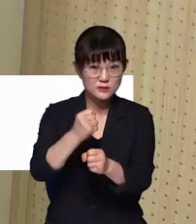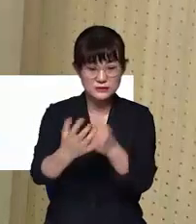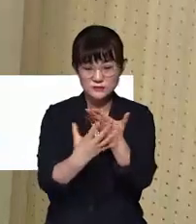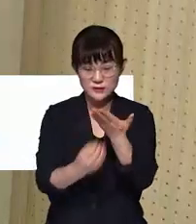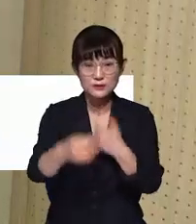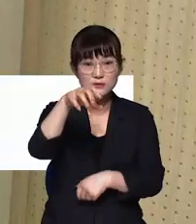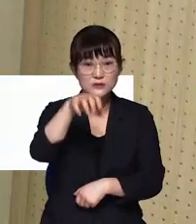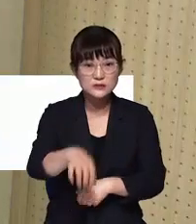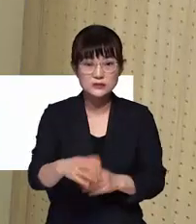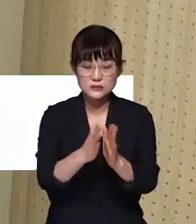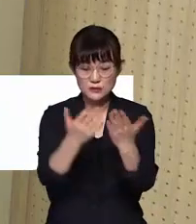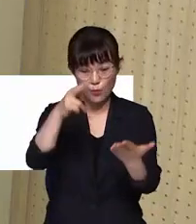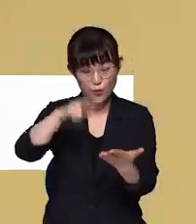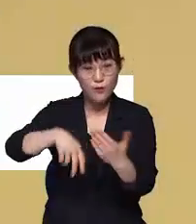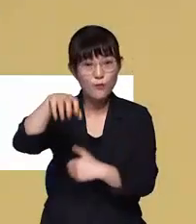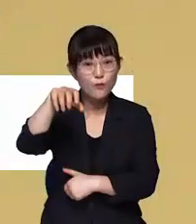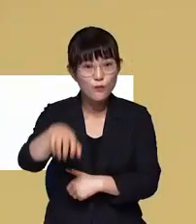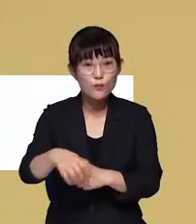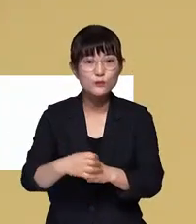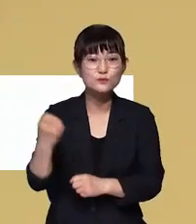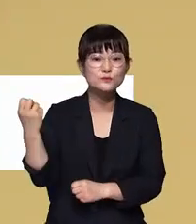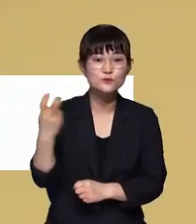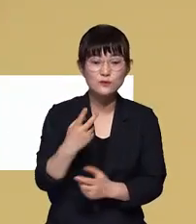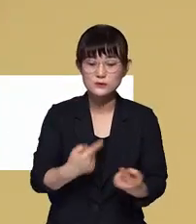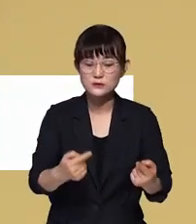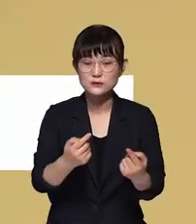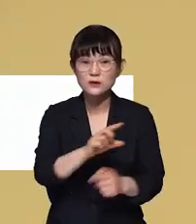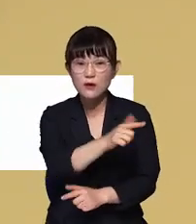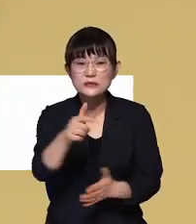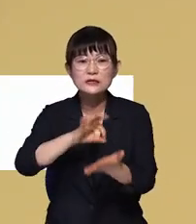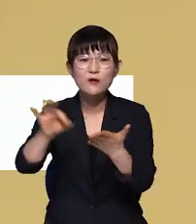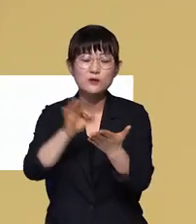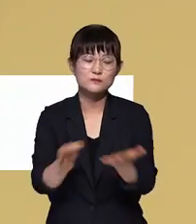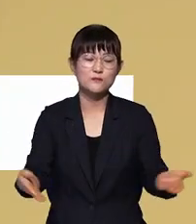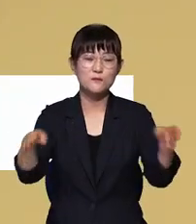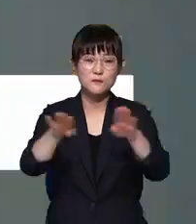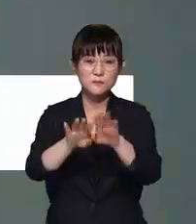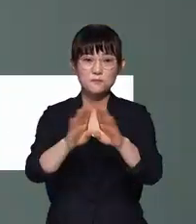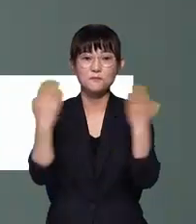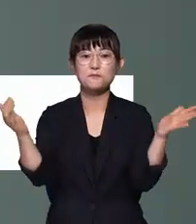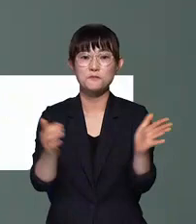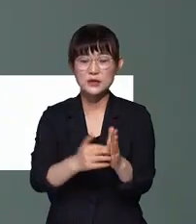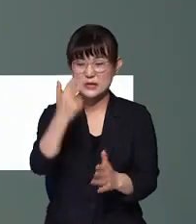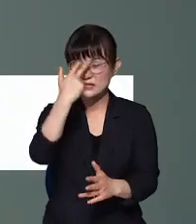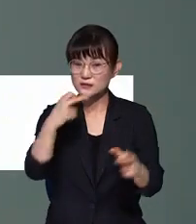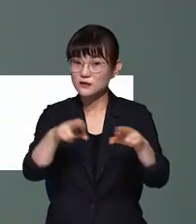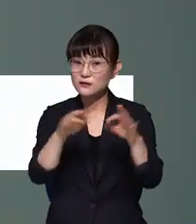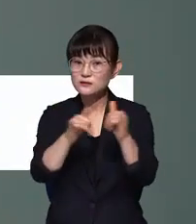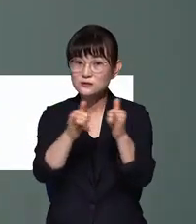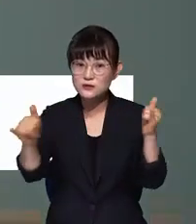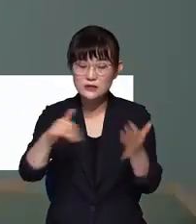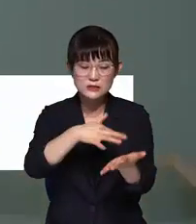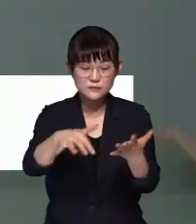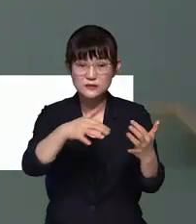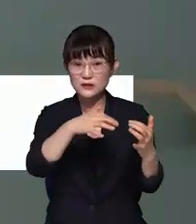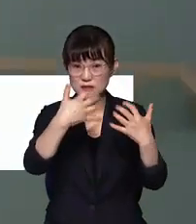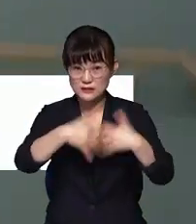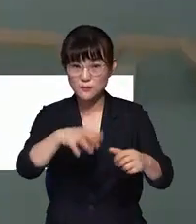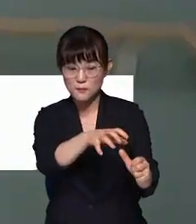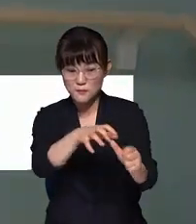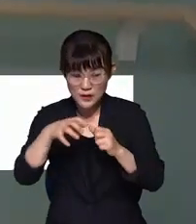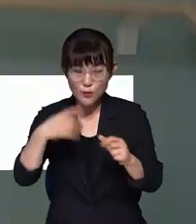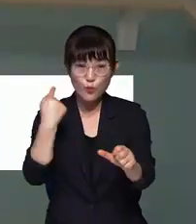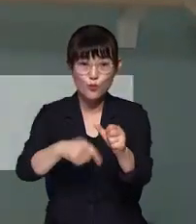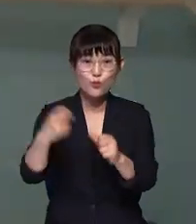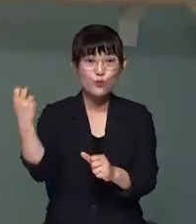책마중 공간과 어린이 열람실, 그리고 다목적실도 마련됐습니다. 또 시각장애인들을 대상으로 점자기기를 활용한